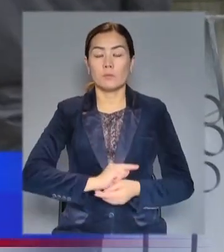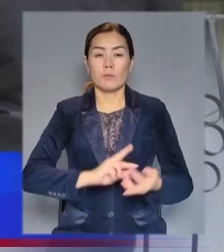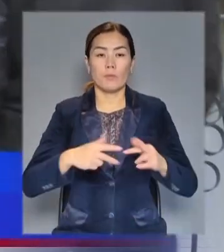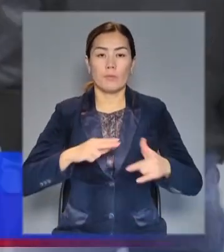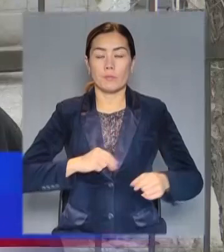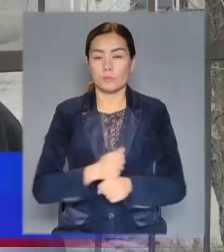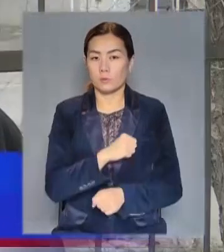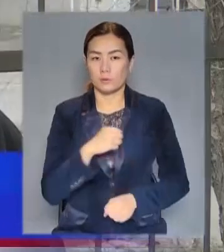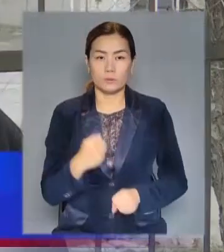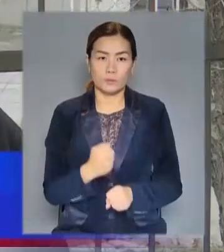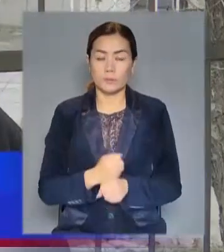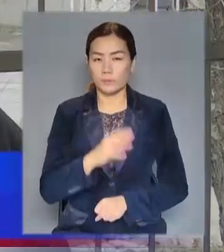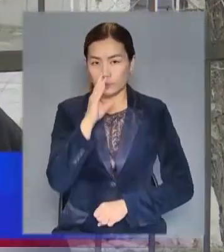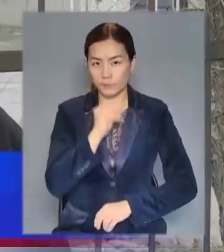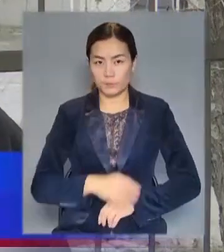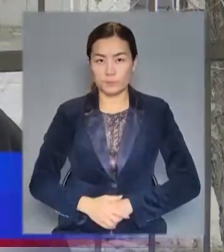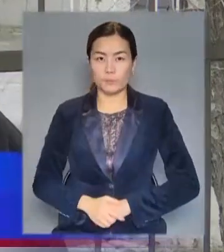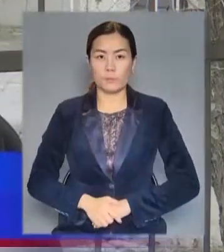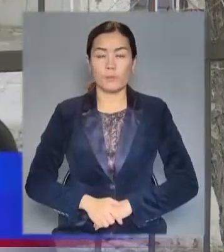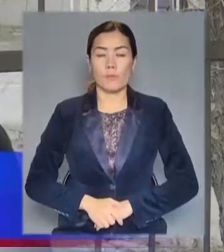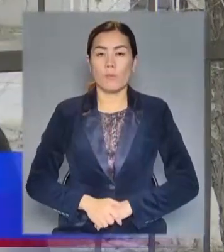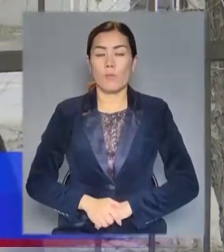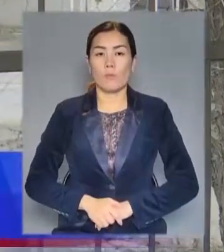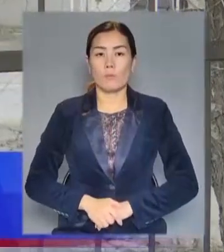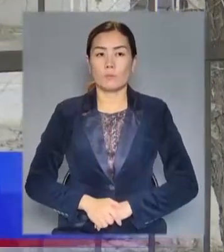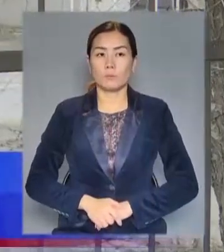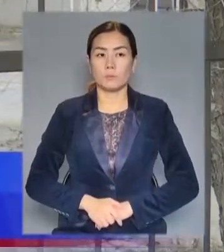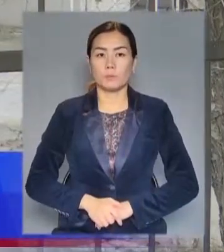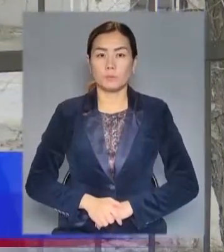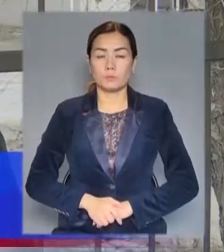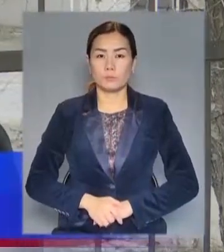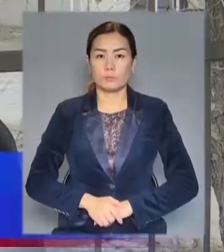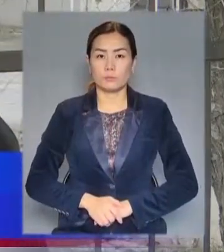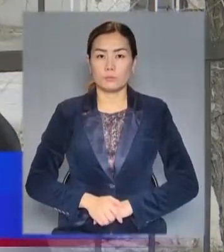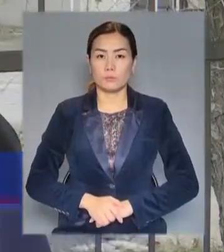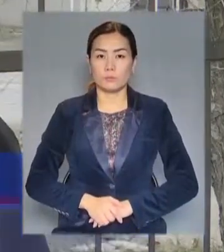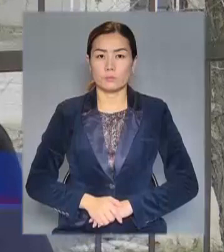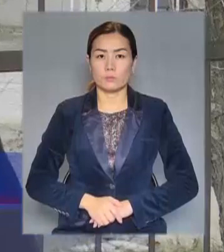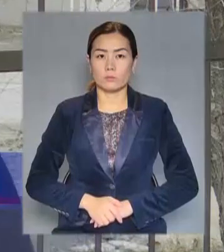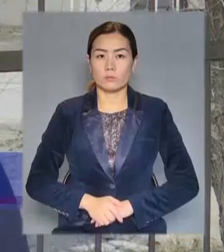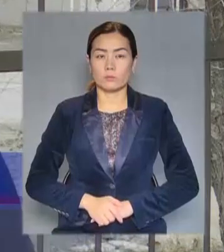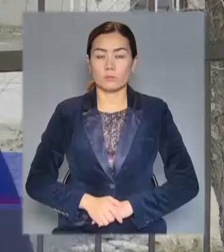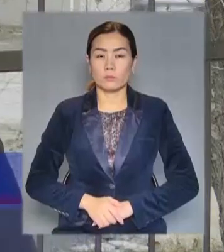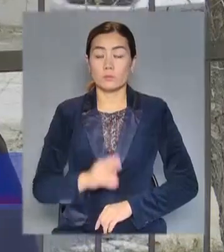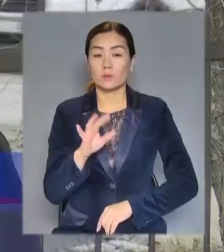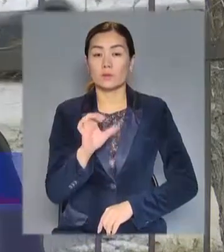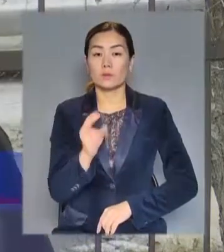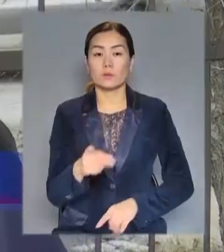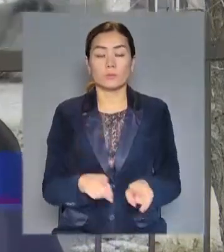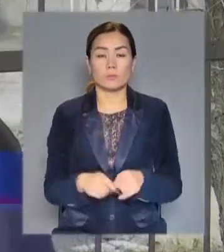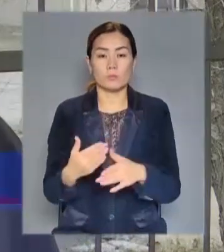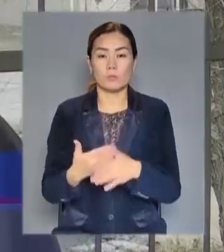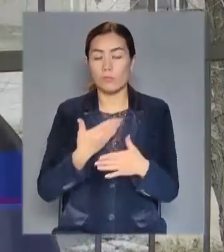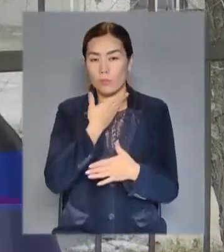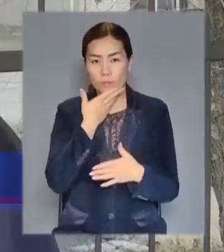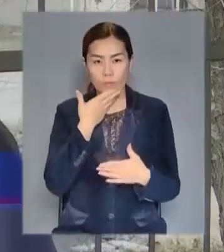ауыстыру жұмысын да өздері істеп жүрген көрінеді. 4 подъезд барлығын өзіміз істейміз. Өмірде қисқадан ешқандай не ала алмаймыз. Асписания келгенде